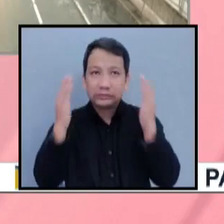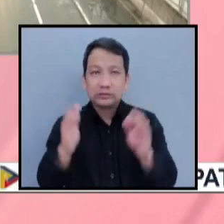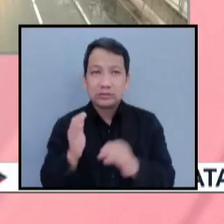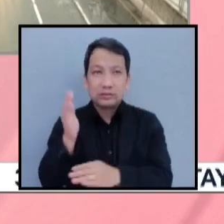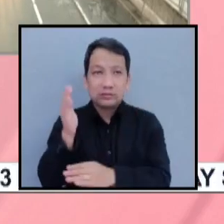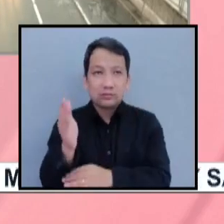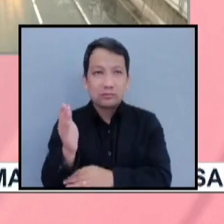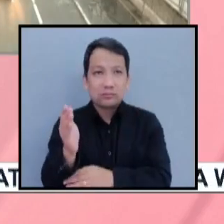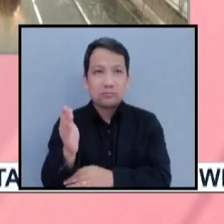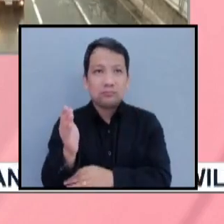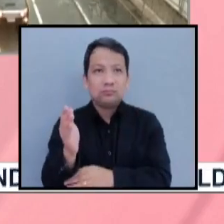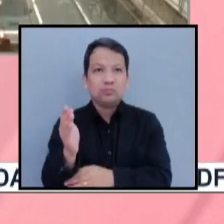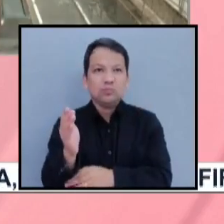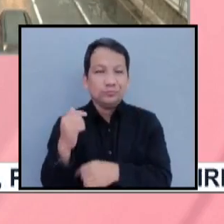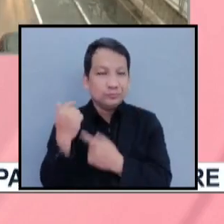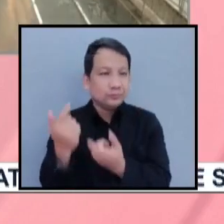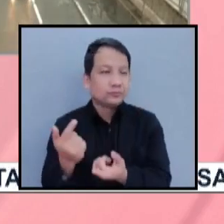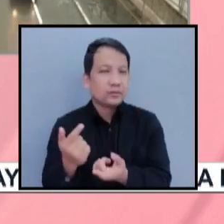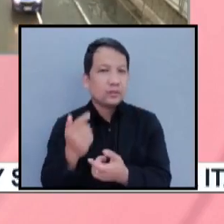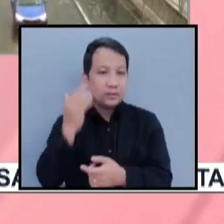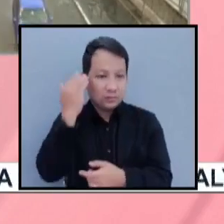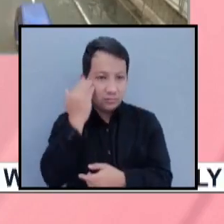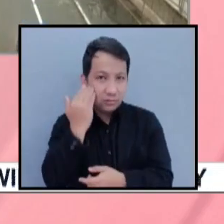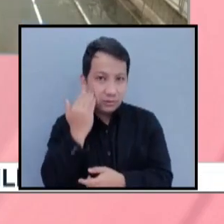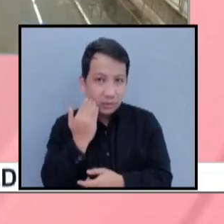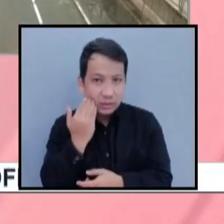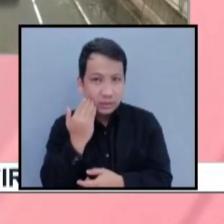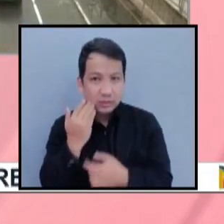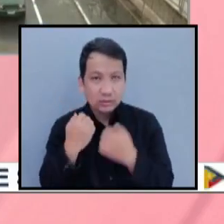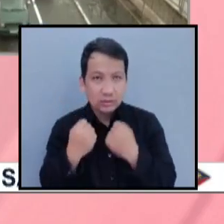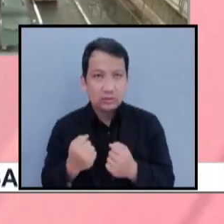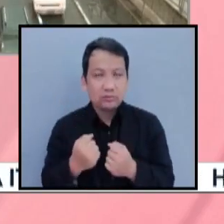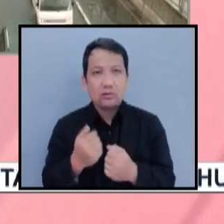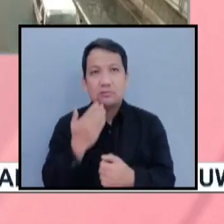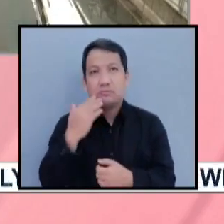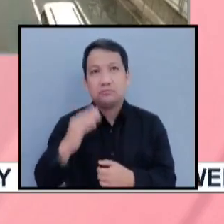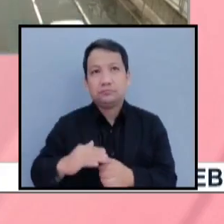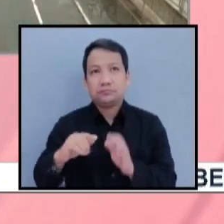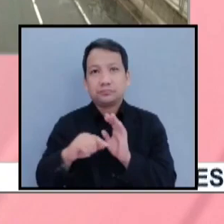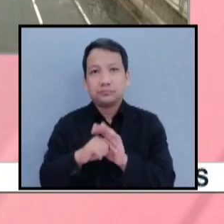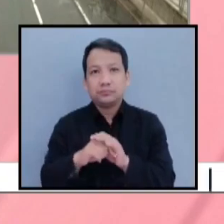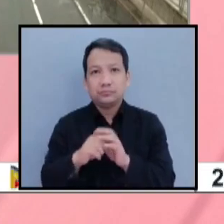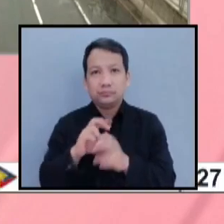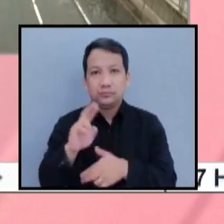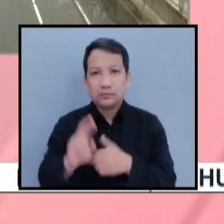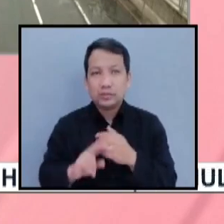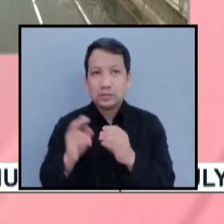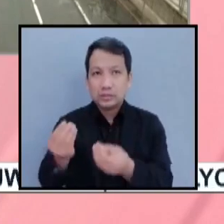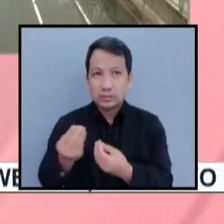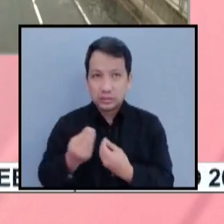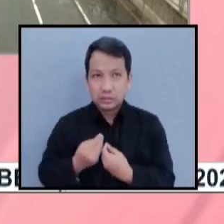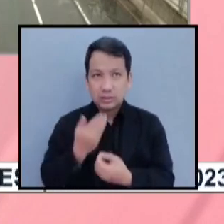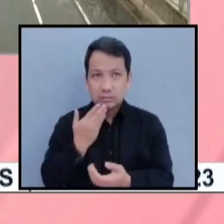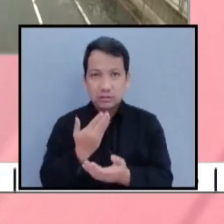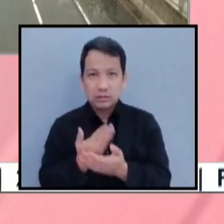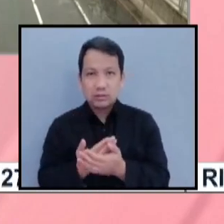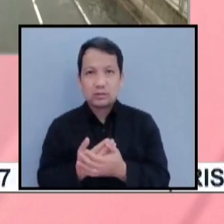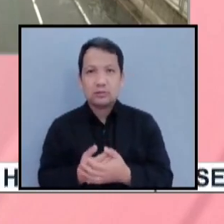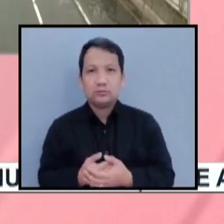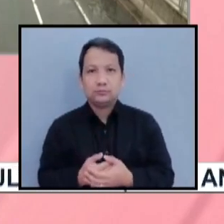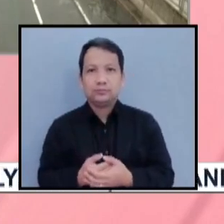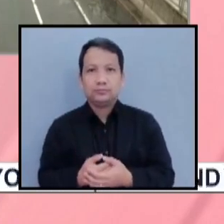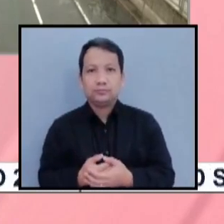mas nutrient deficiency o kaya negative results rather than providing good health and